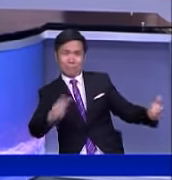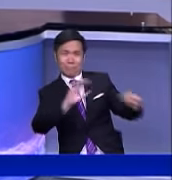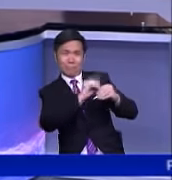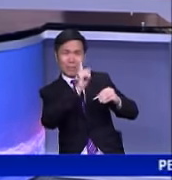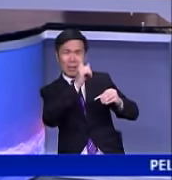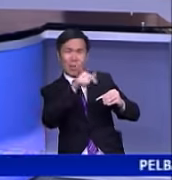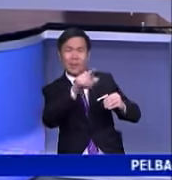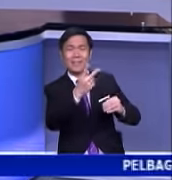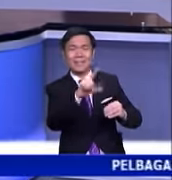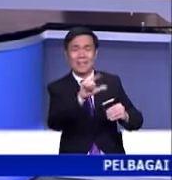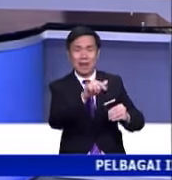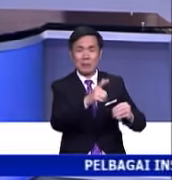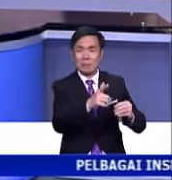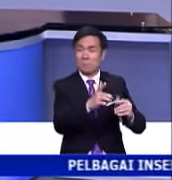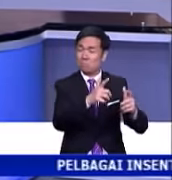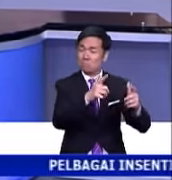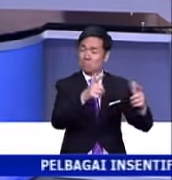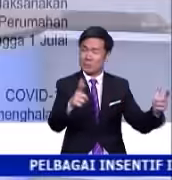di Ibu Negara.